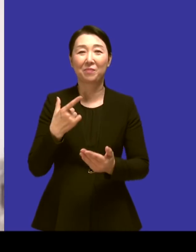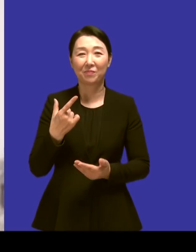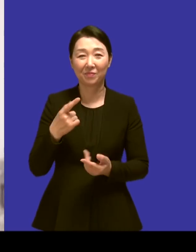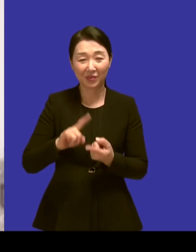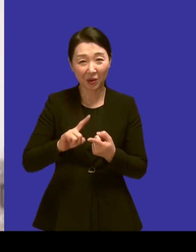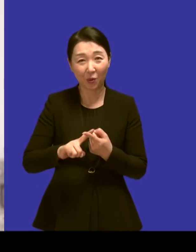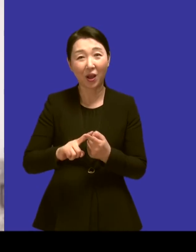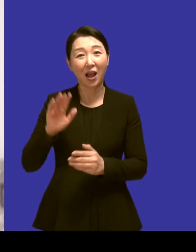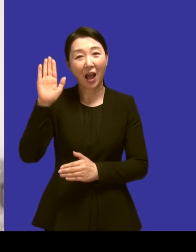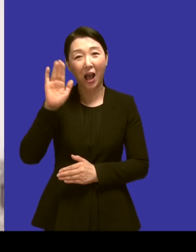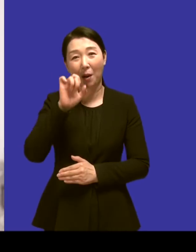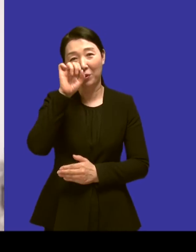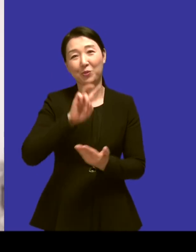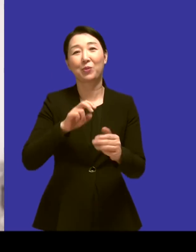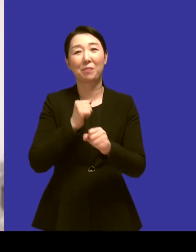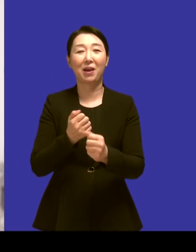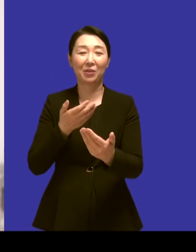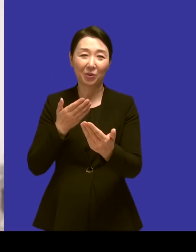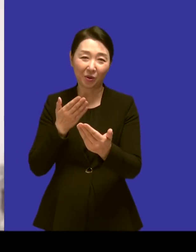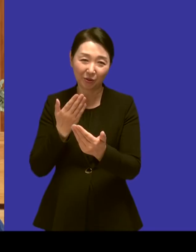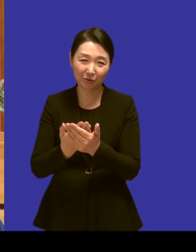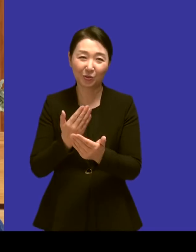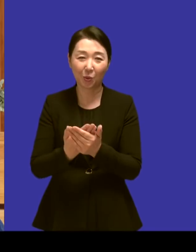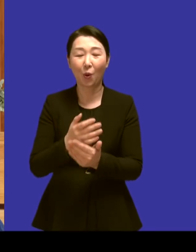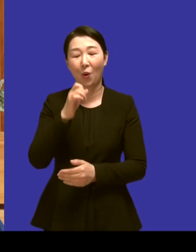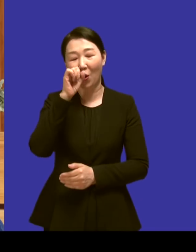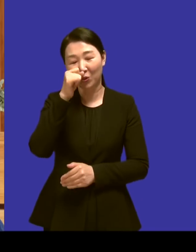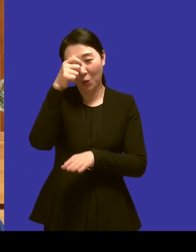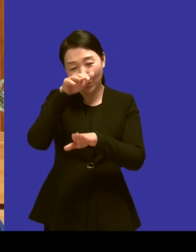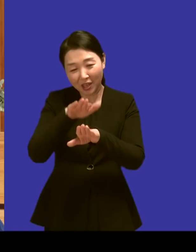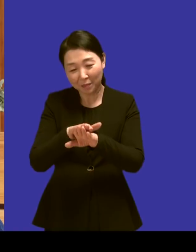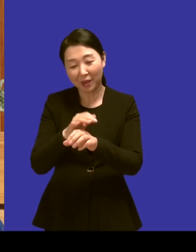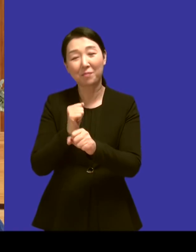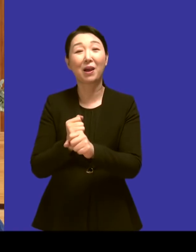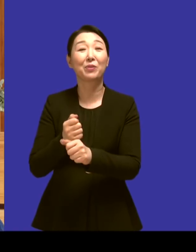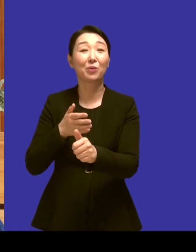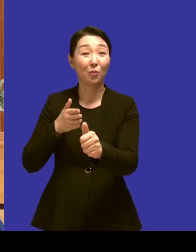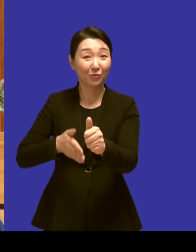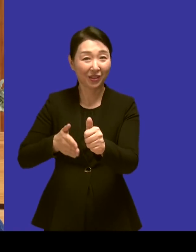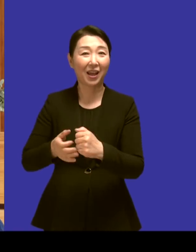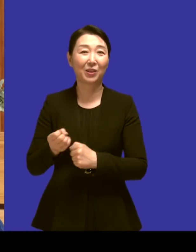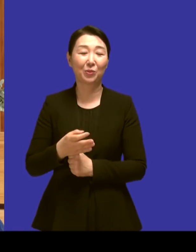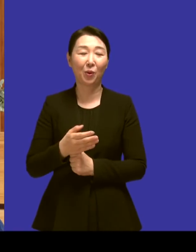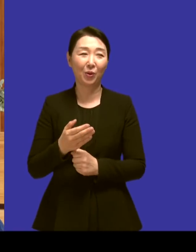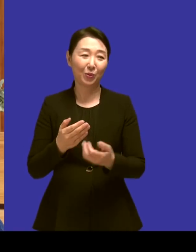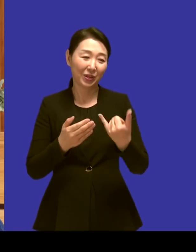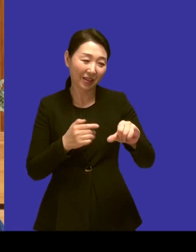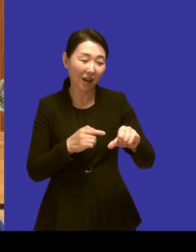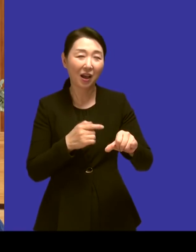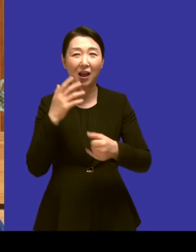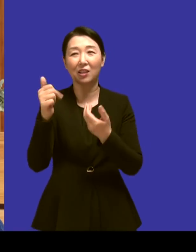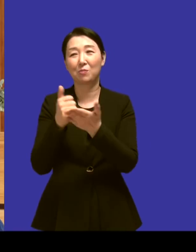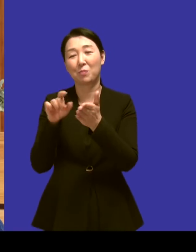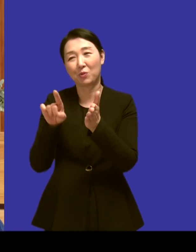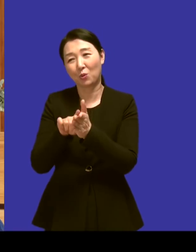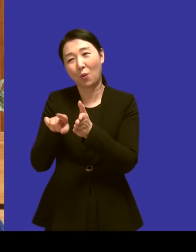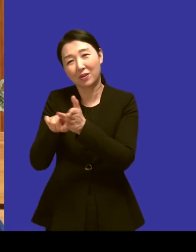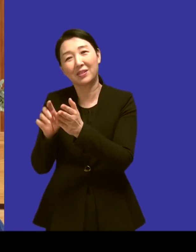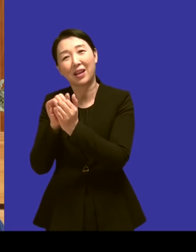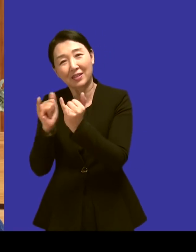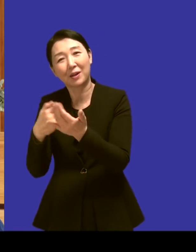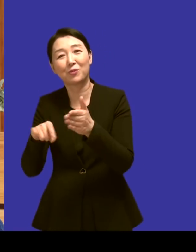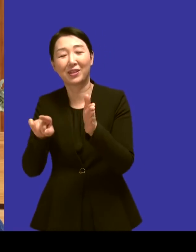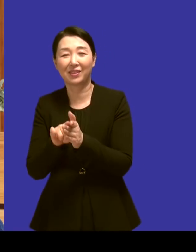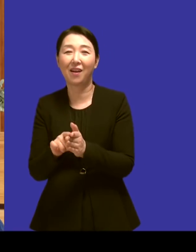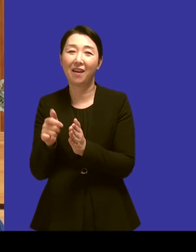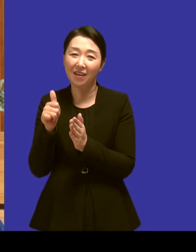만드시고 좋은 노래 불러주시고 좋은 예배를 만들어 주셔서 우리 다음 세대들 정말 하나님을 믿고 의지하는 다음 세대들을 위해서 열심히 활동해 주시기를